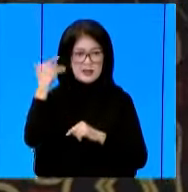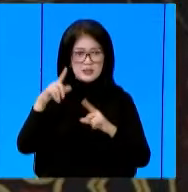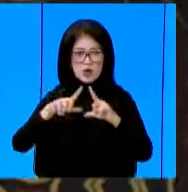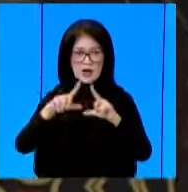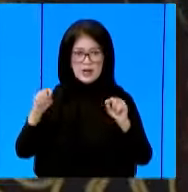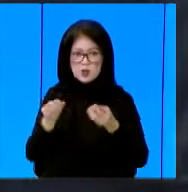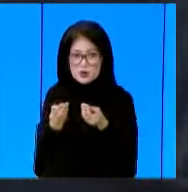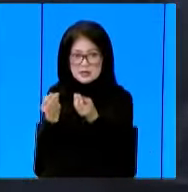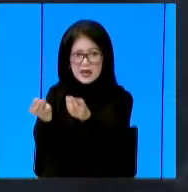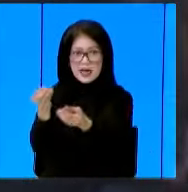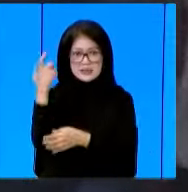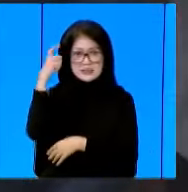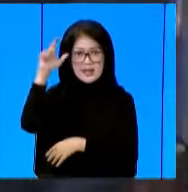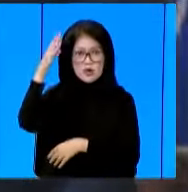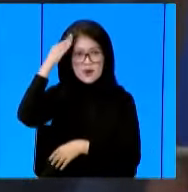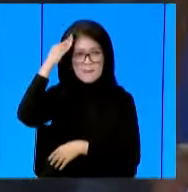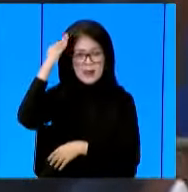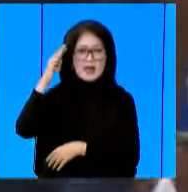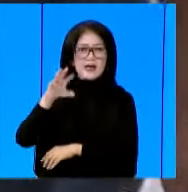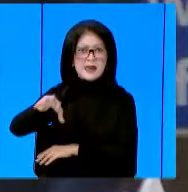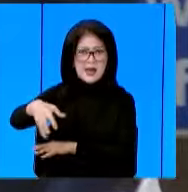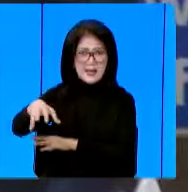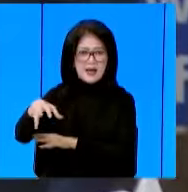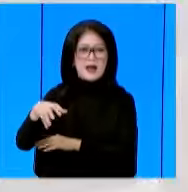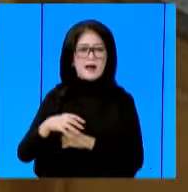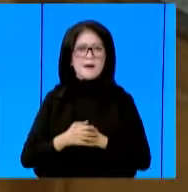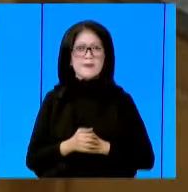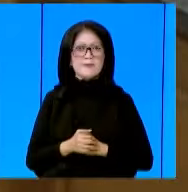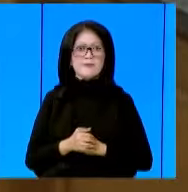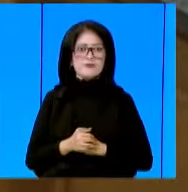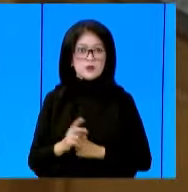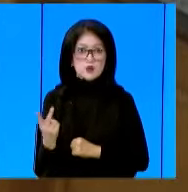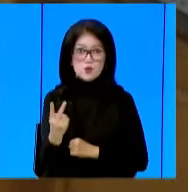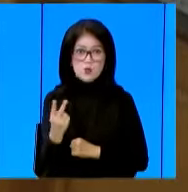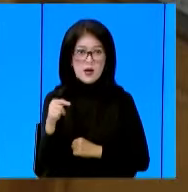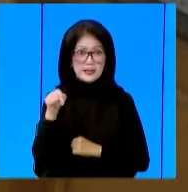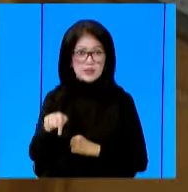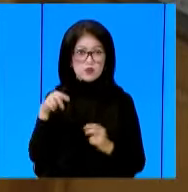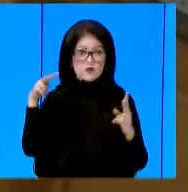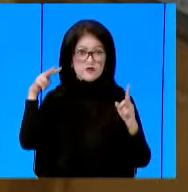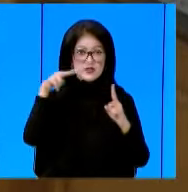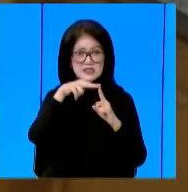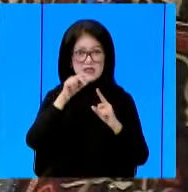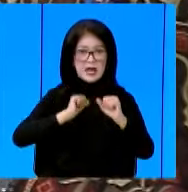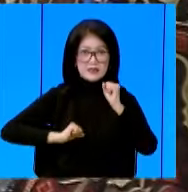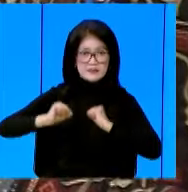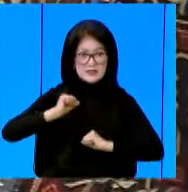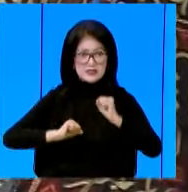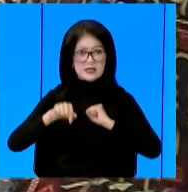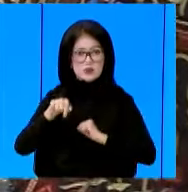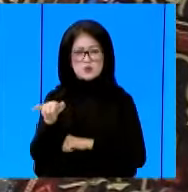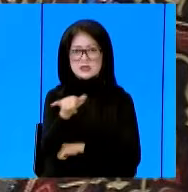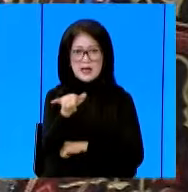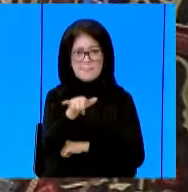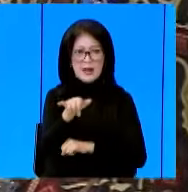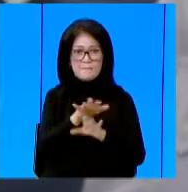Namia Gwijanggae dan Obed Gwijanggae. Dukungan diberikan karena pasangan ini memiliki kesamaan visi dan misi dengan Partai Perindo, yaitu